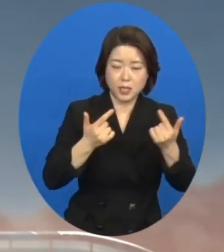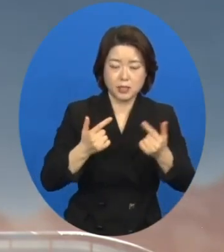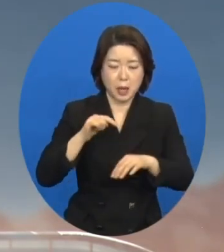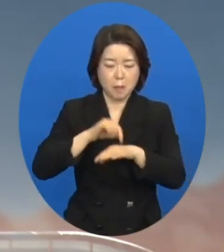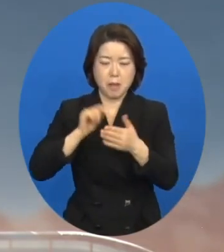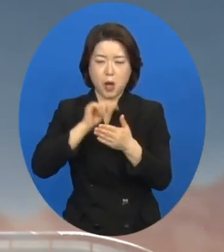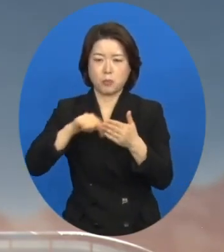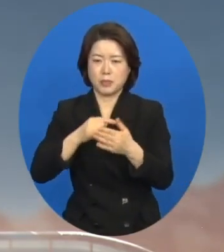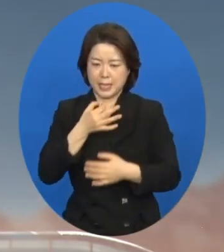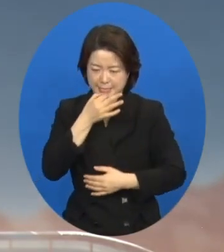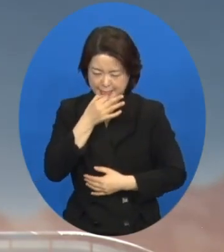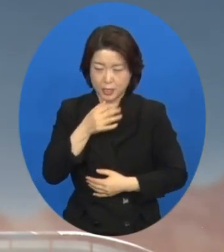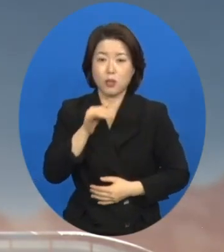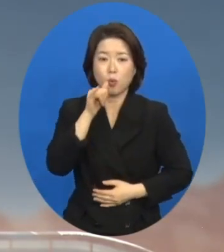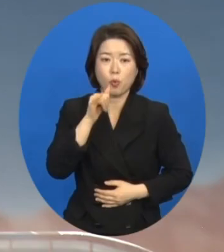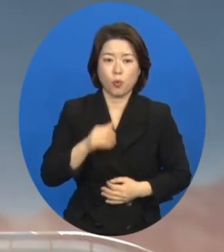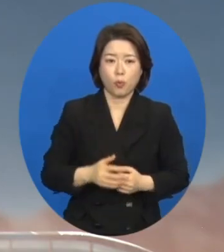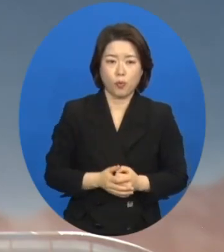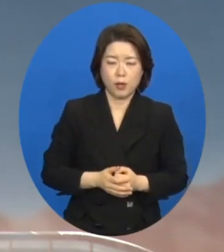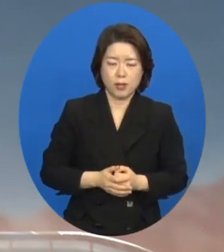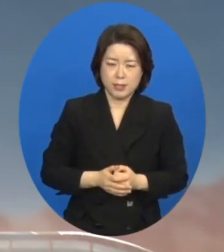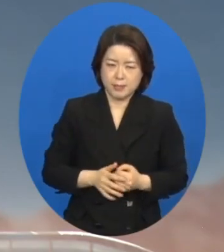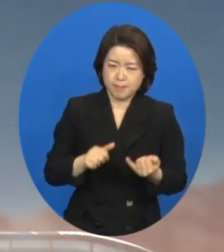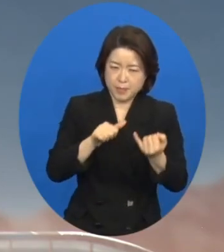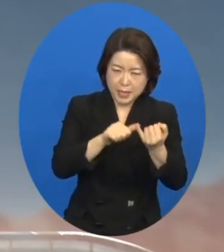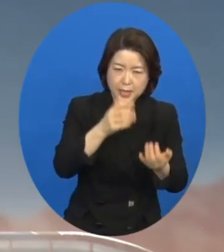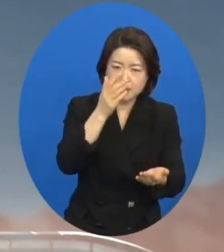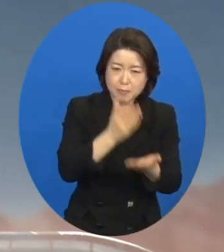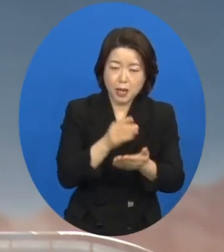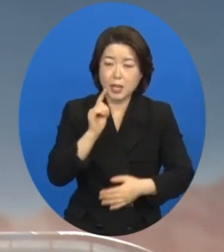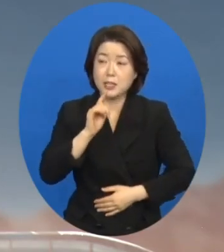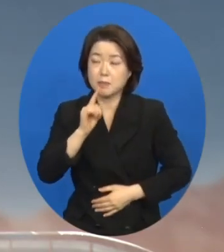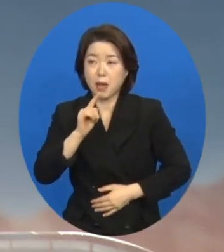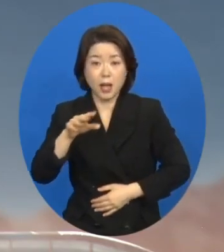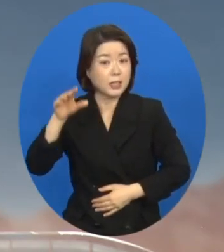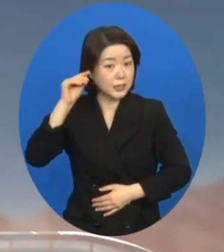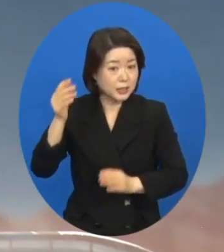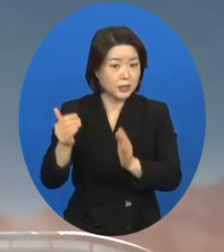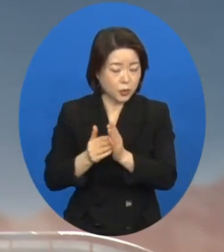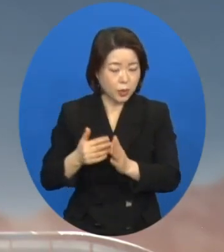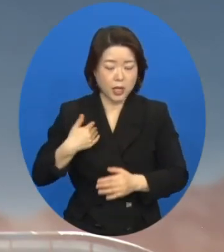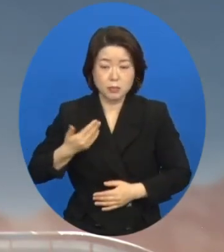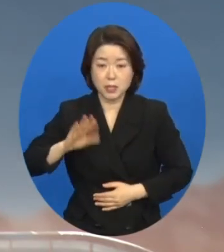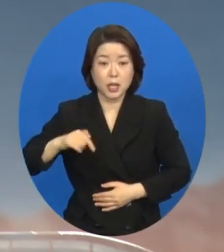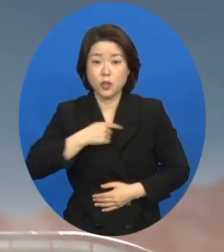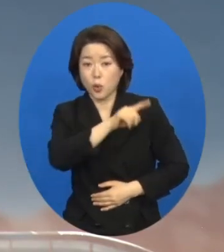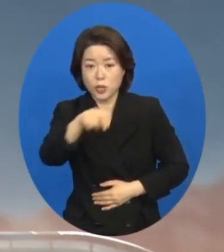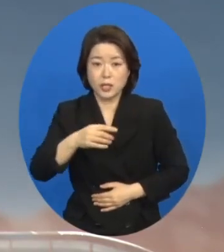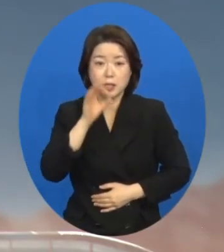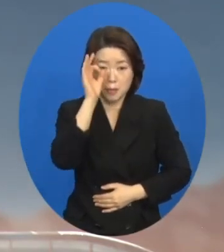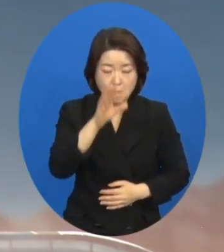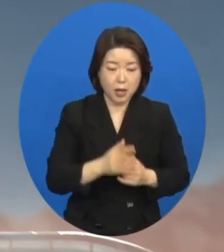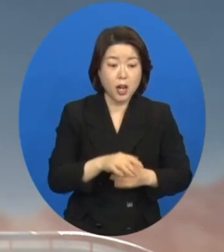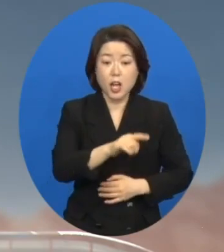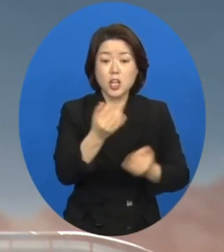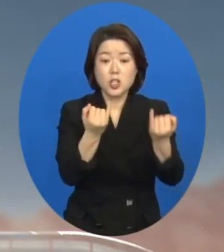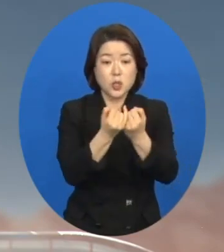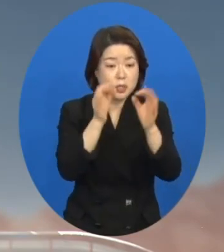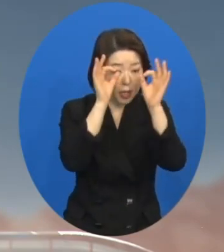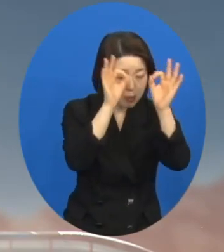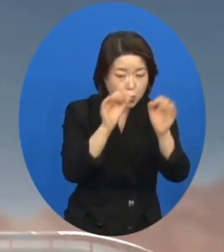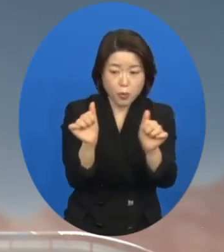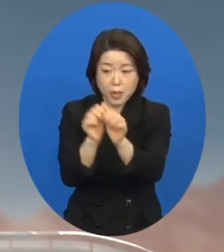있어요. 마태복음 5장 27절에 간음하지 말아라 말한 것을 너희는 들었다. 그러나 난 너희에게 말한다. 여자를 보고 남자를